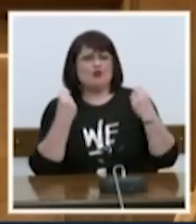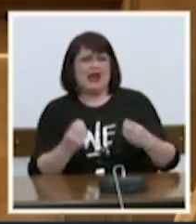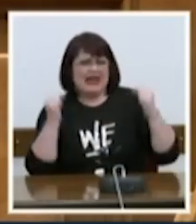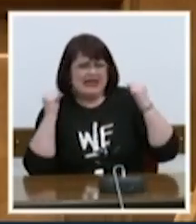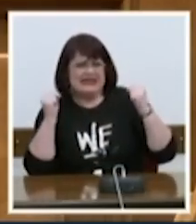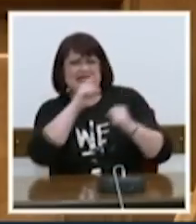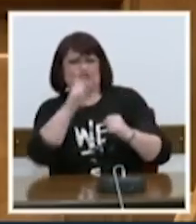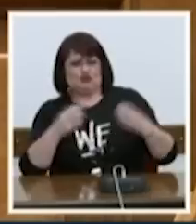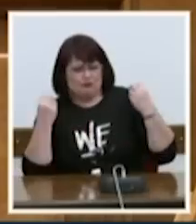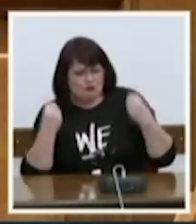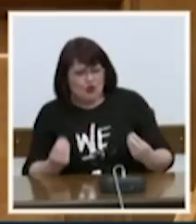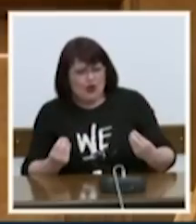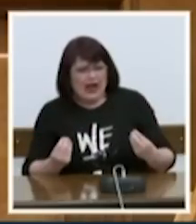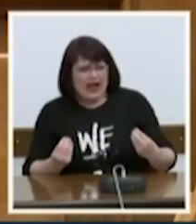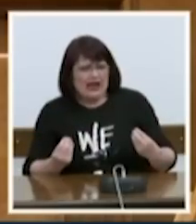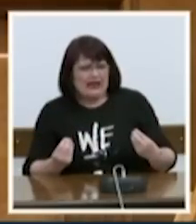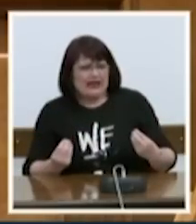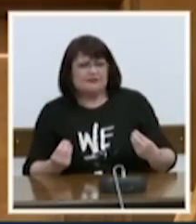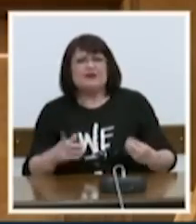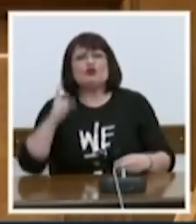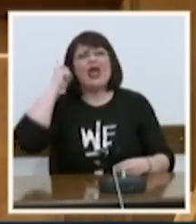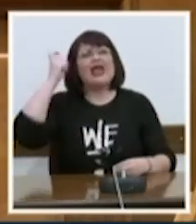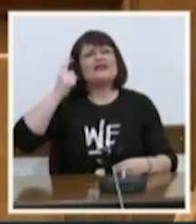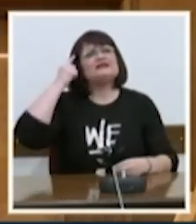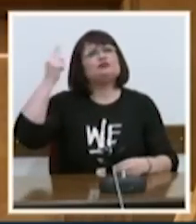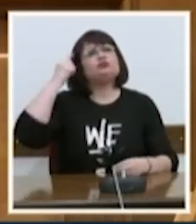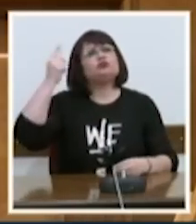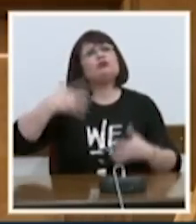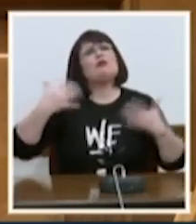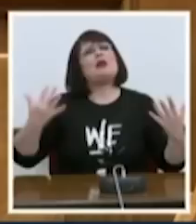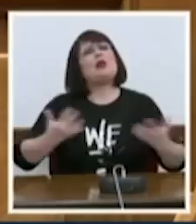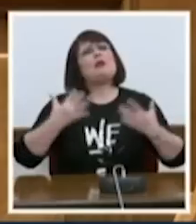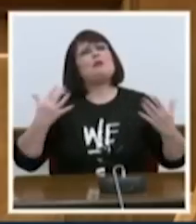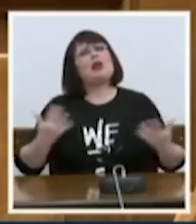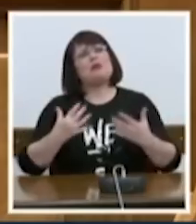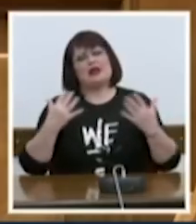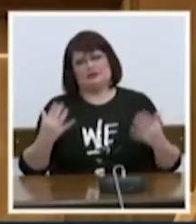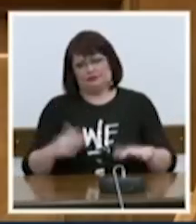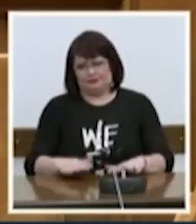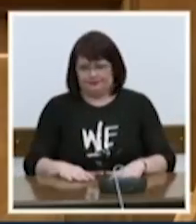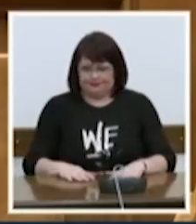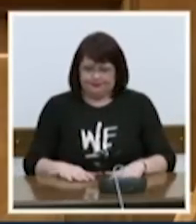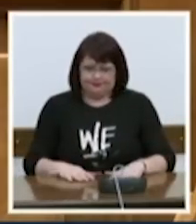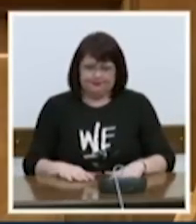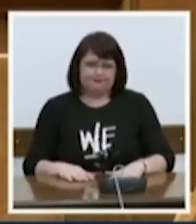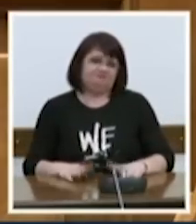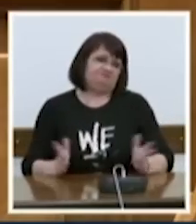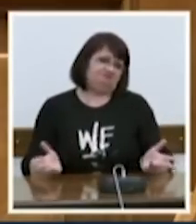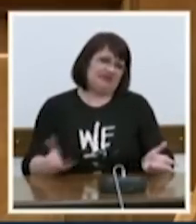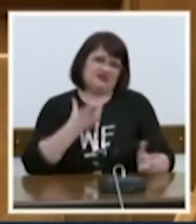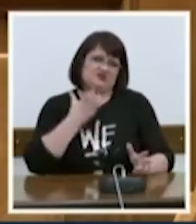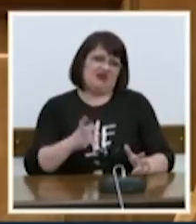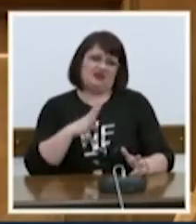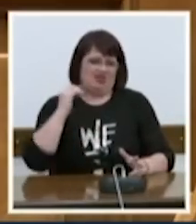ζωή, μόνο ως έκθεση ιδεών ακούγονται σε σοβαρά και υπεύθυνα αυτιά.